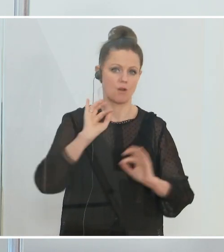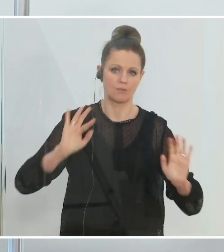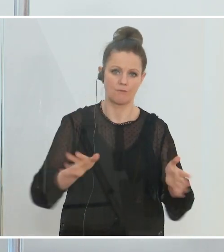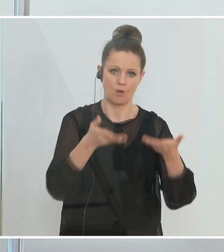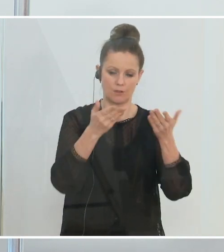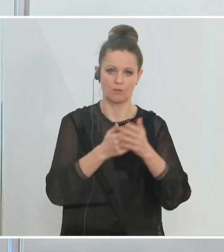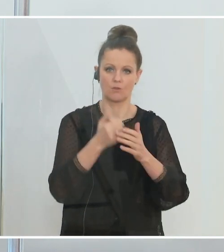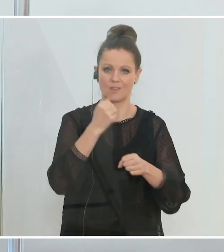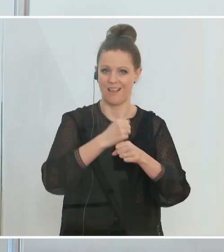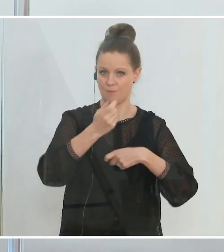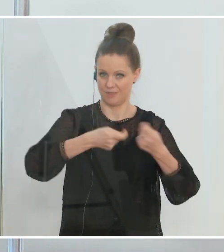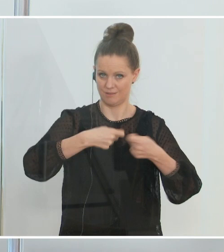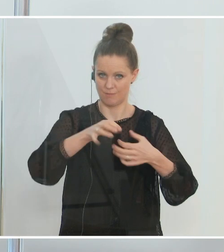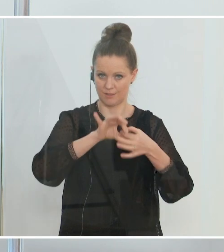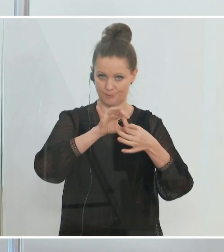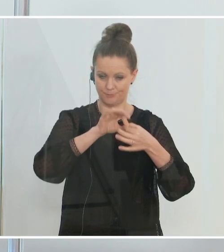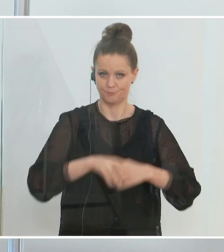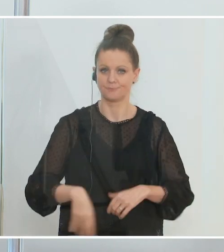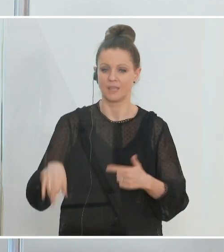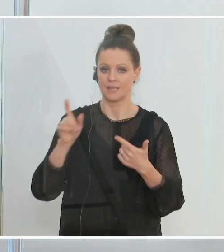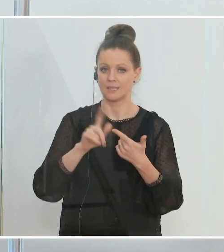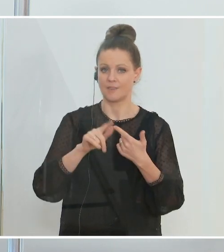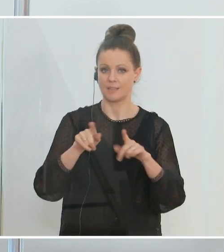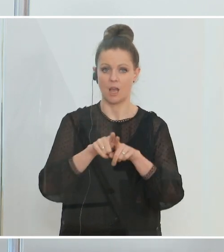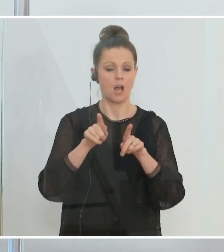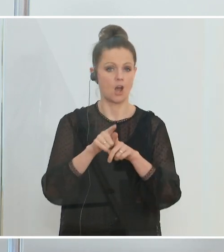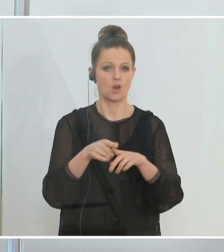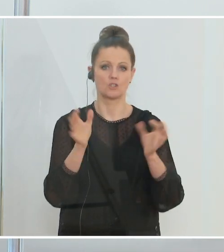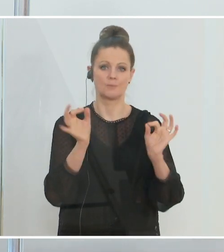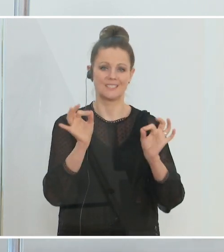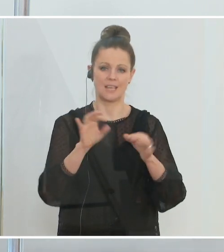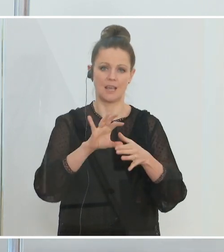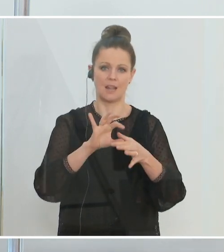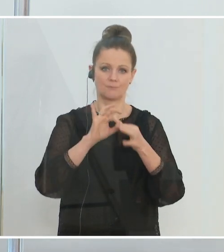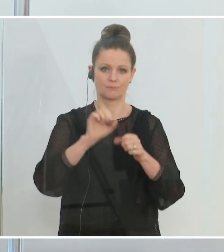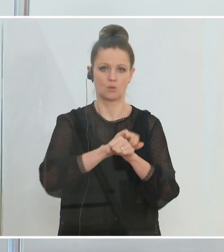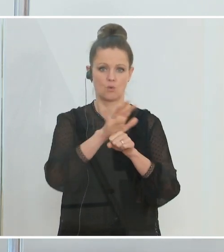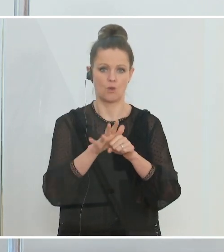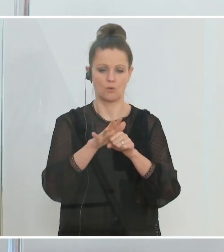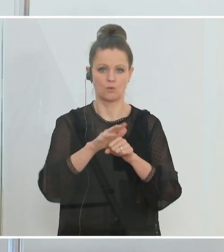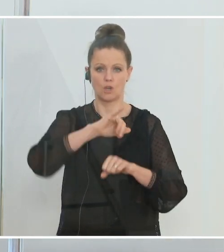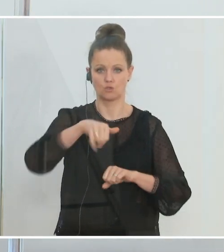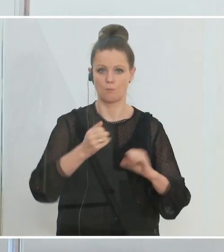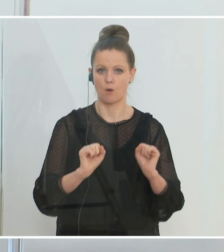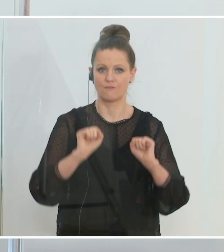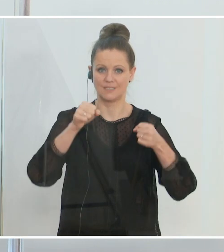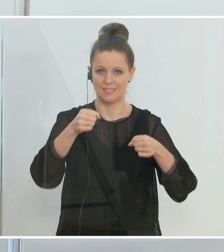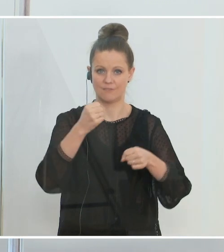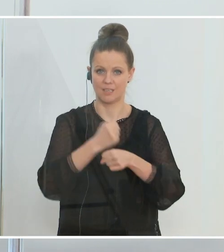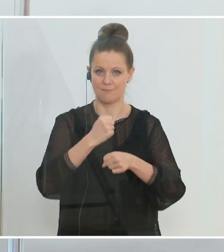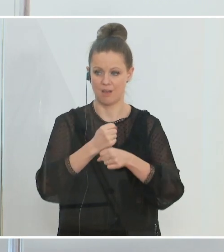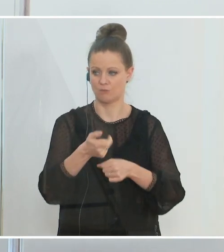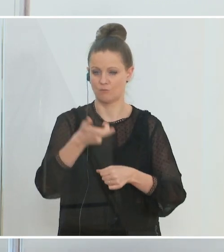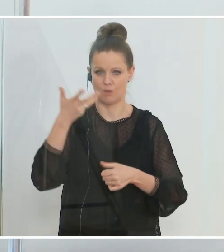von Frauen am Arbeitsmarkt. Zum Zweiten haben wir ja speziell wegen Corona die Corona-Job-Offensive eingerichtet, vor